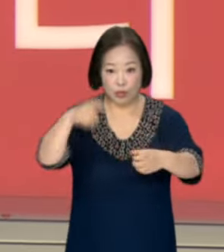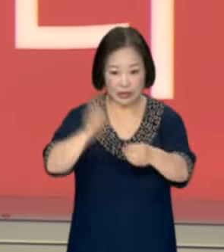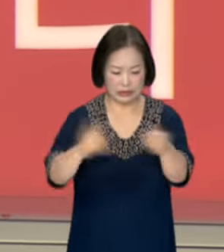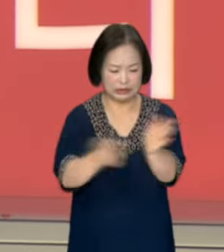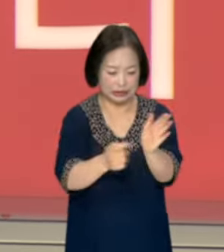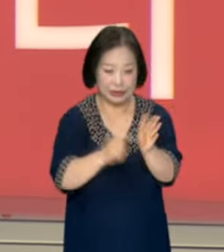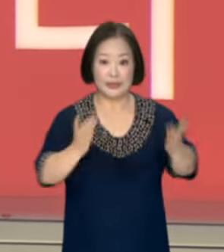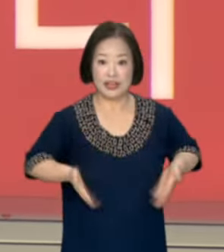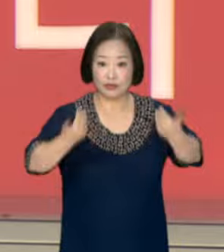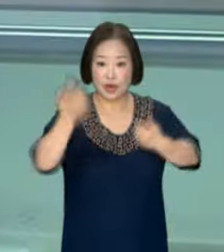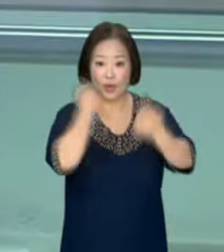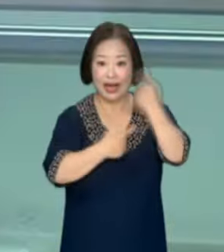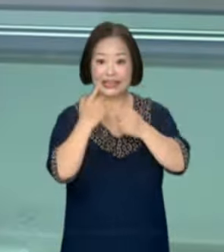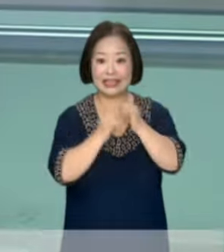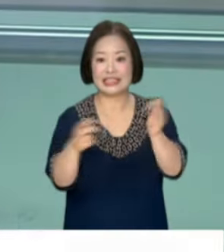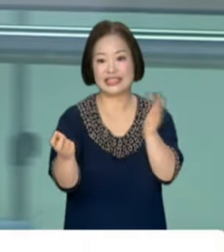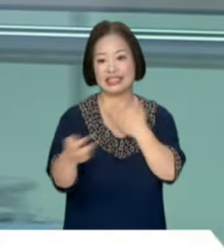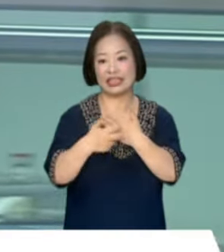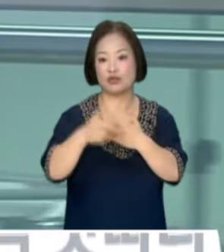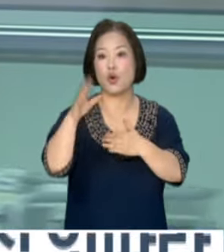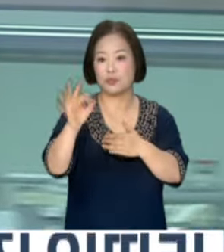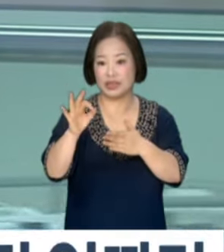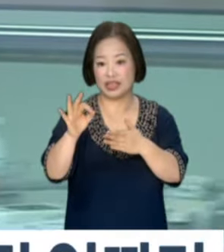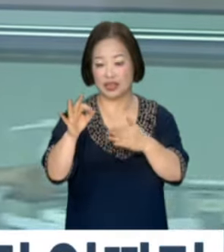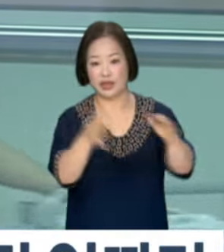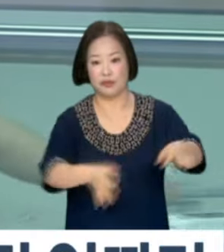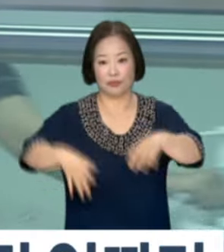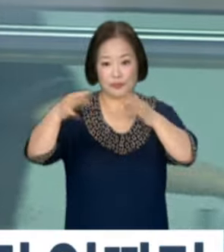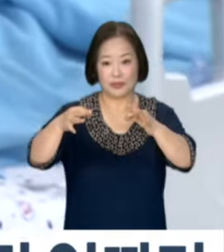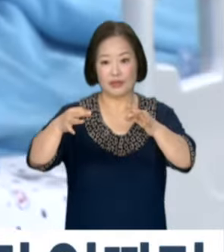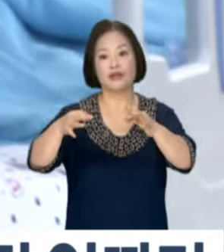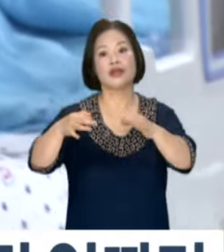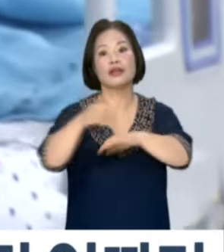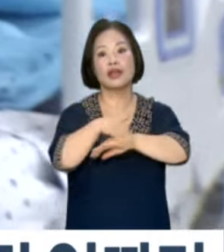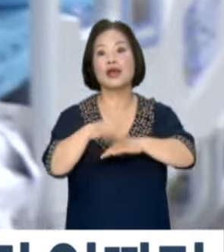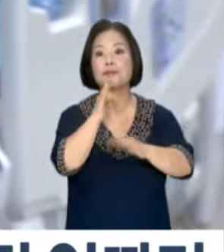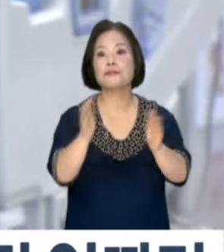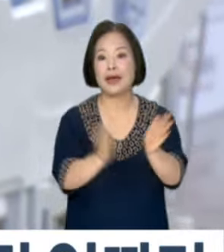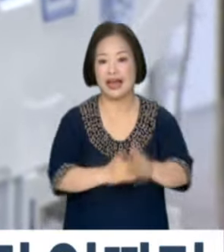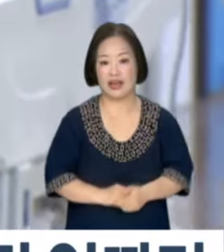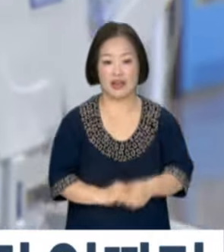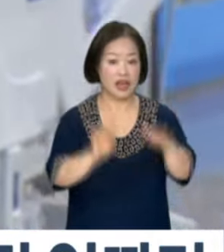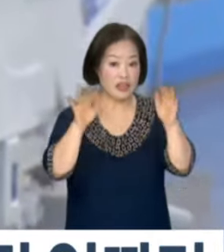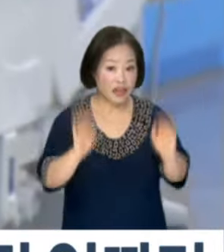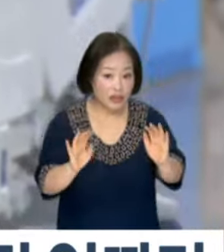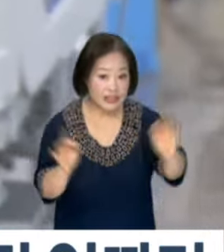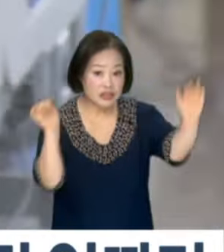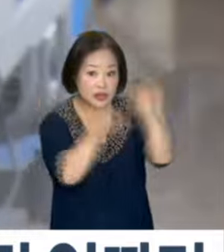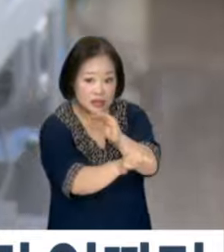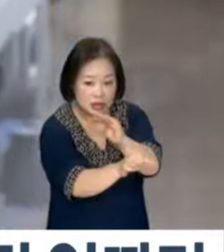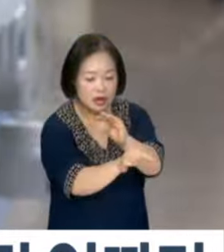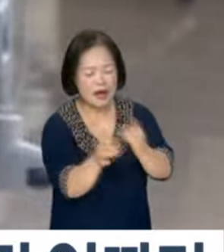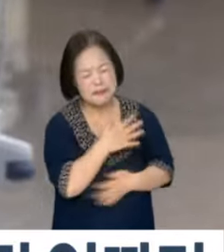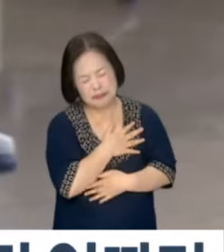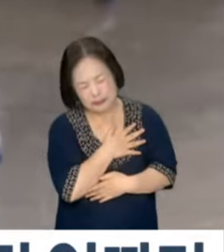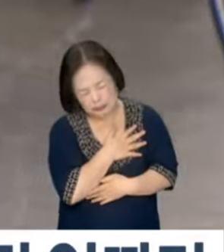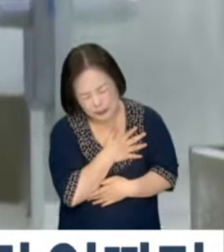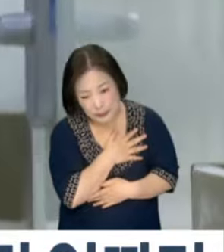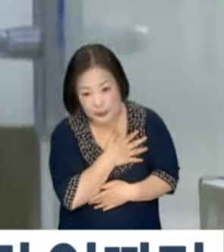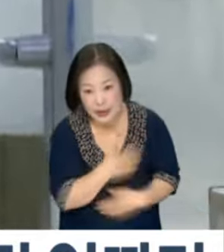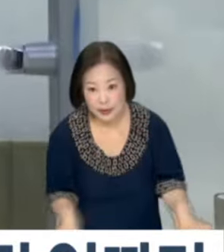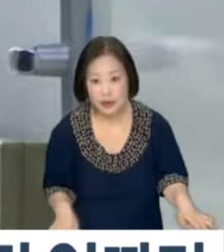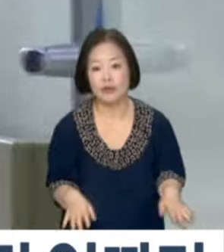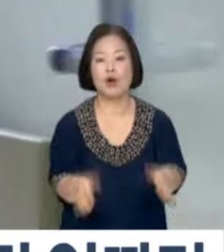온 경증 환자는 진료비 본인 부담률을 높이기로 했습니다 그럼에도 현장에선 피로 누적을 호소하는